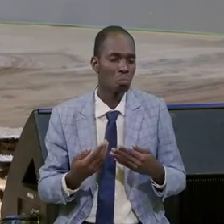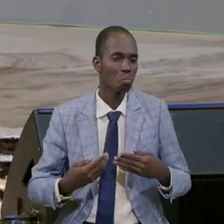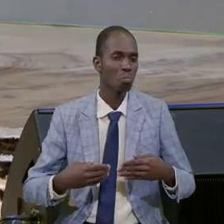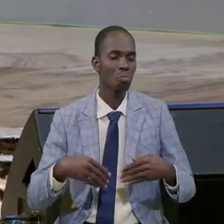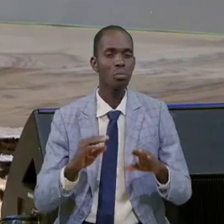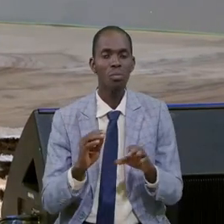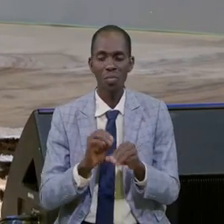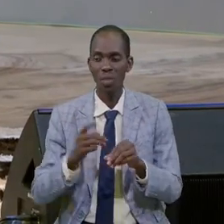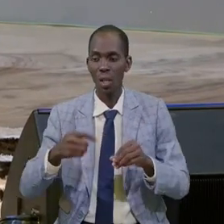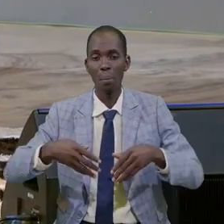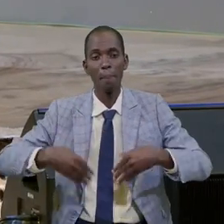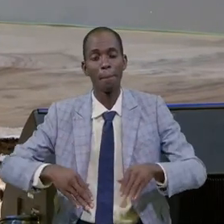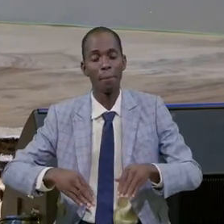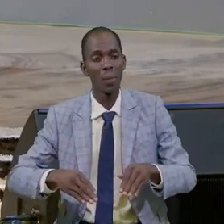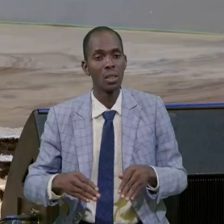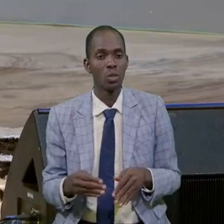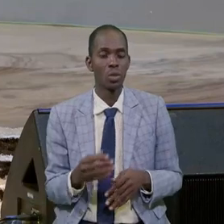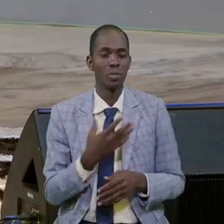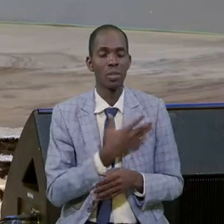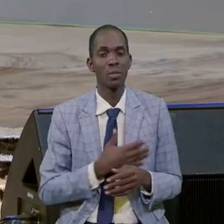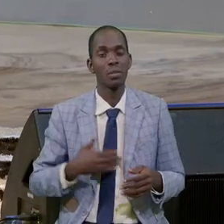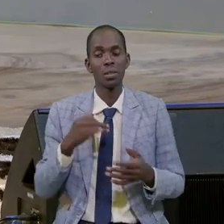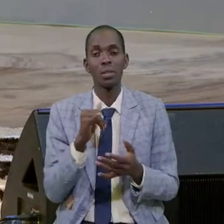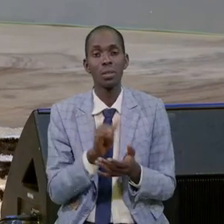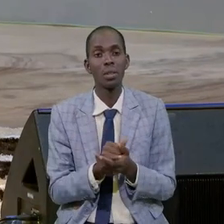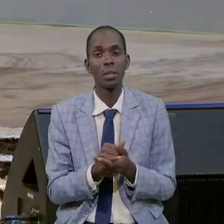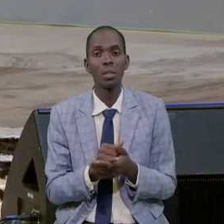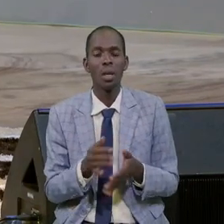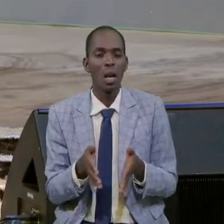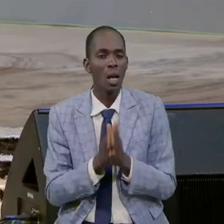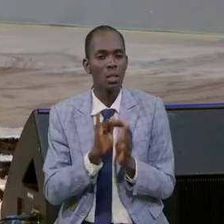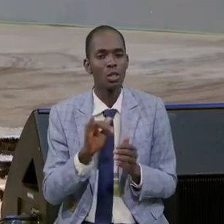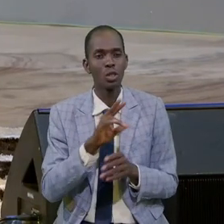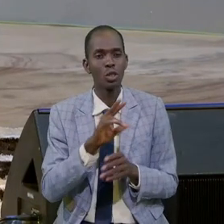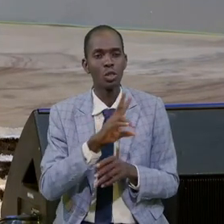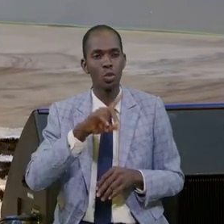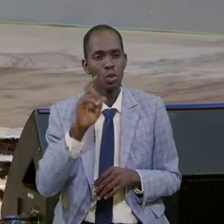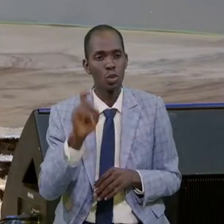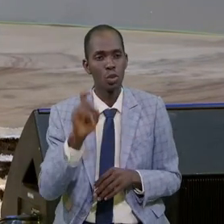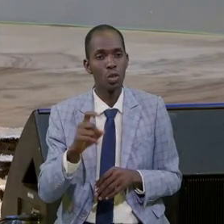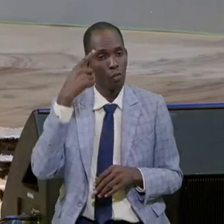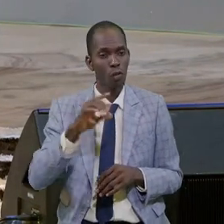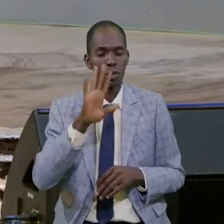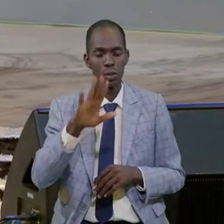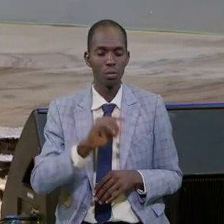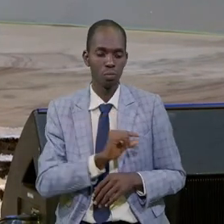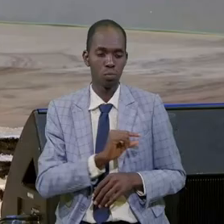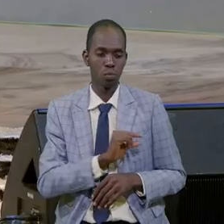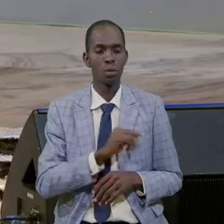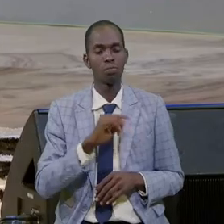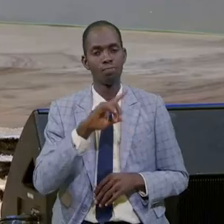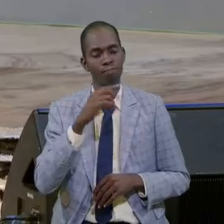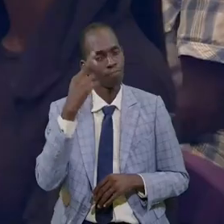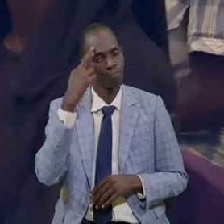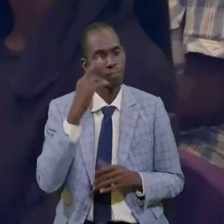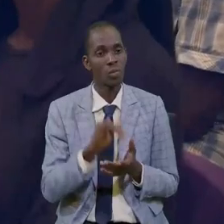que manger de tout ce qui se vend au marché sans vous enquérir de rien par motif de conscience. Vous